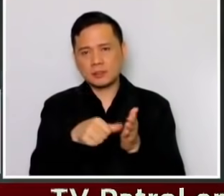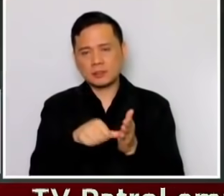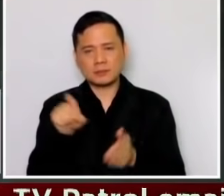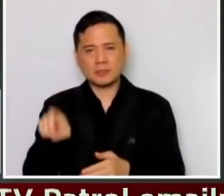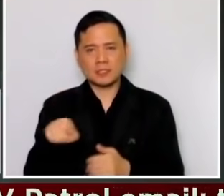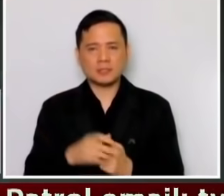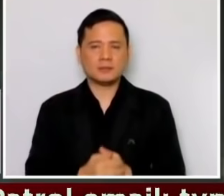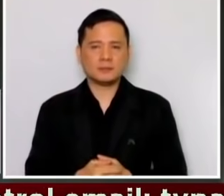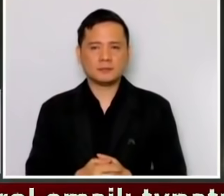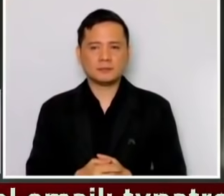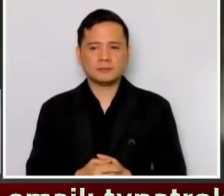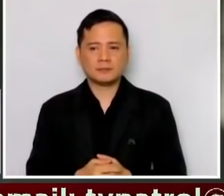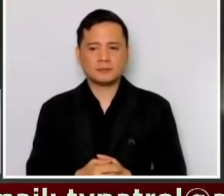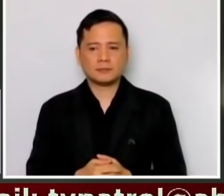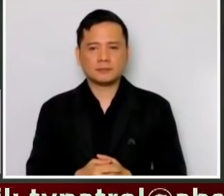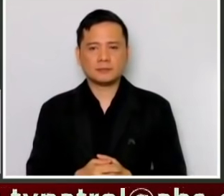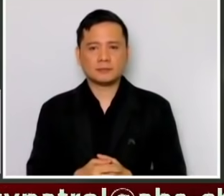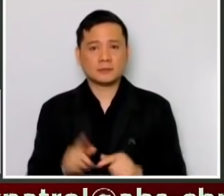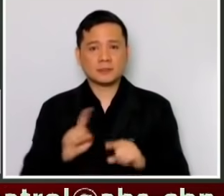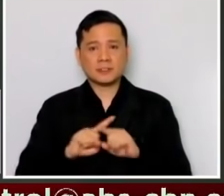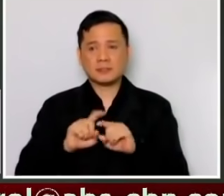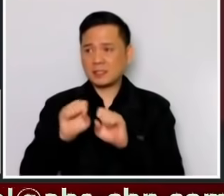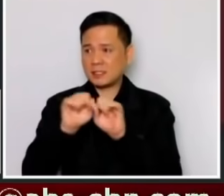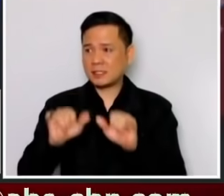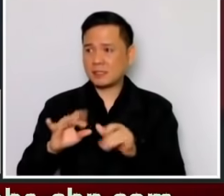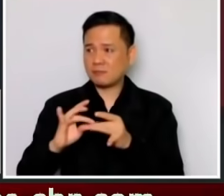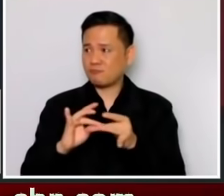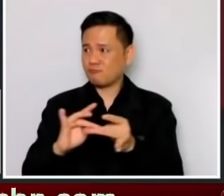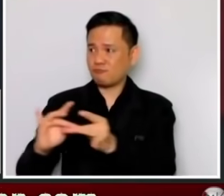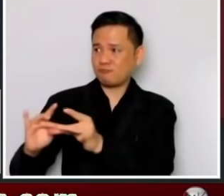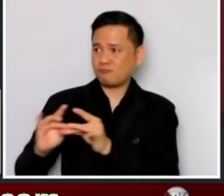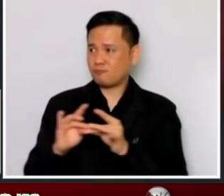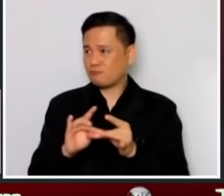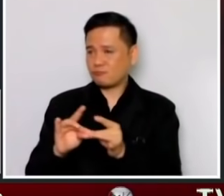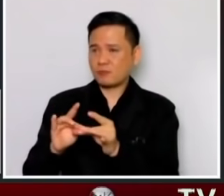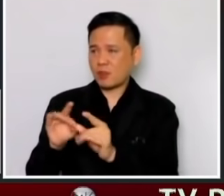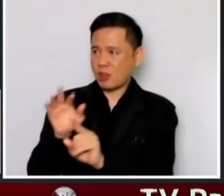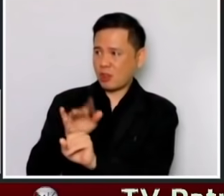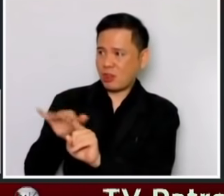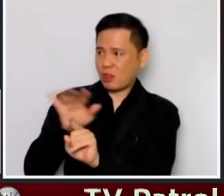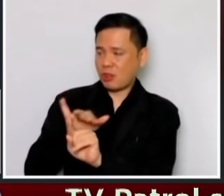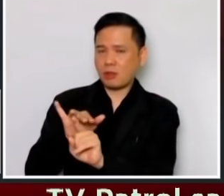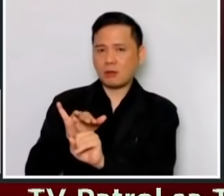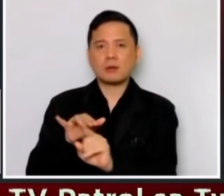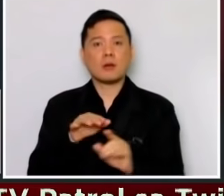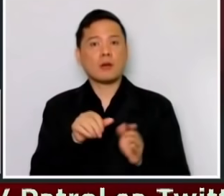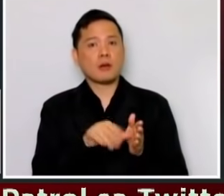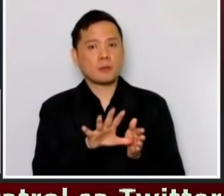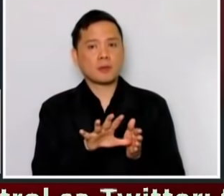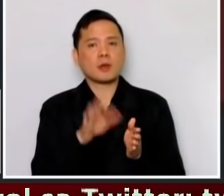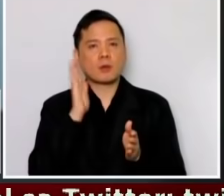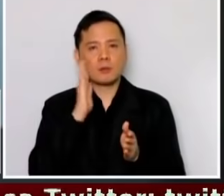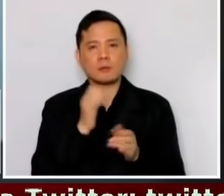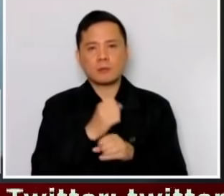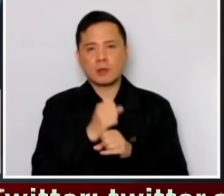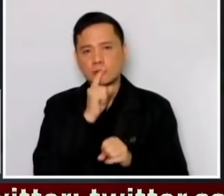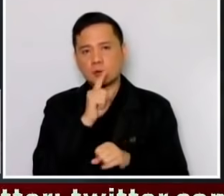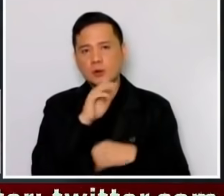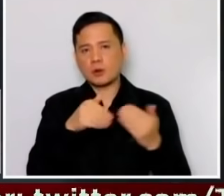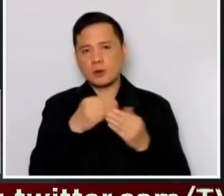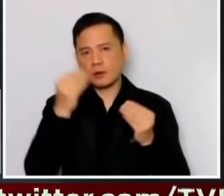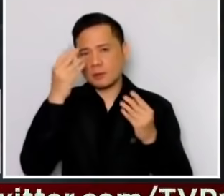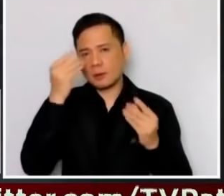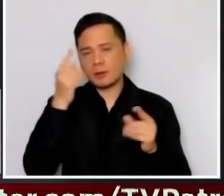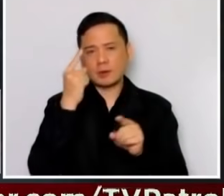network interconnectivity. Nauna nang sinabi ng COMELEC na paraan ito para maayos ang pagpasok ng datos mula sa field of